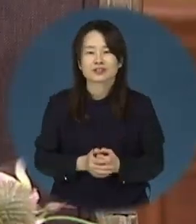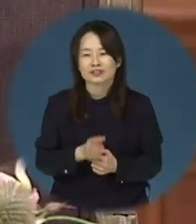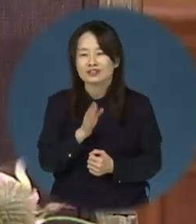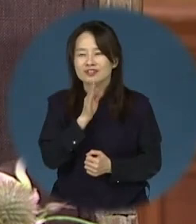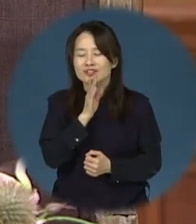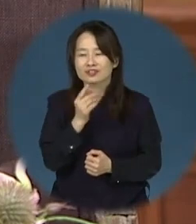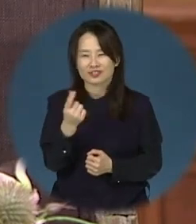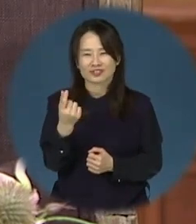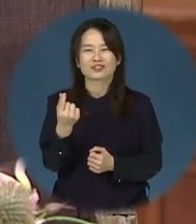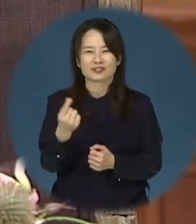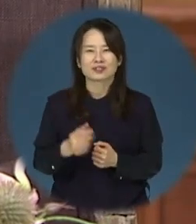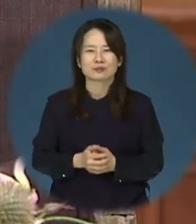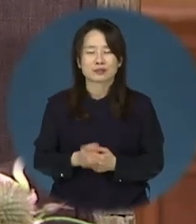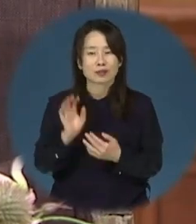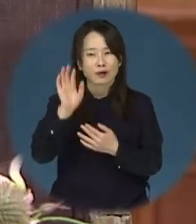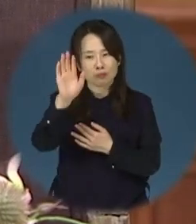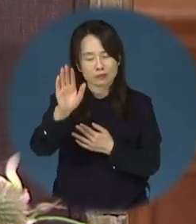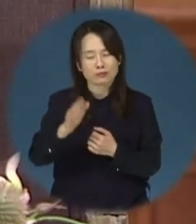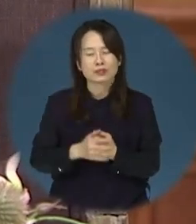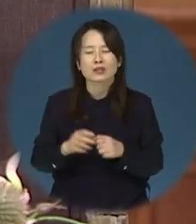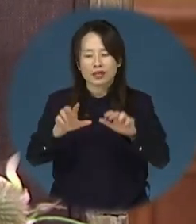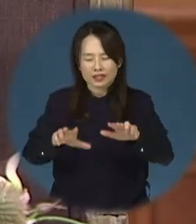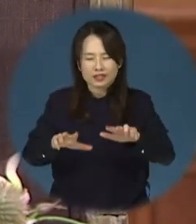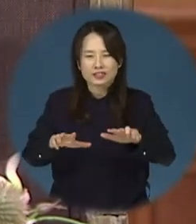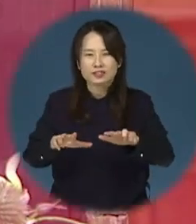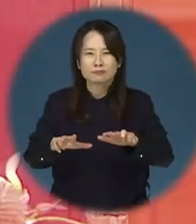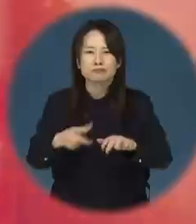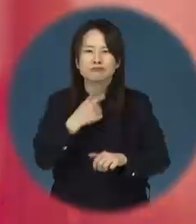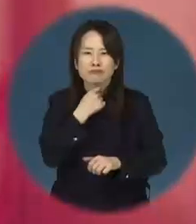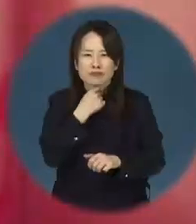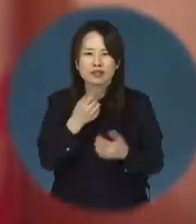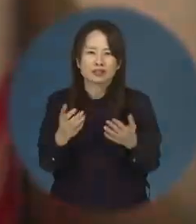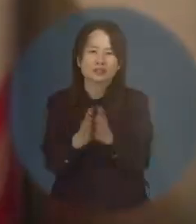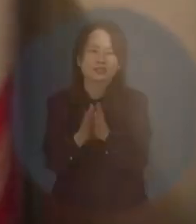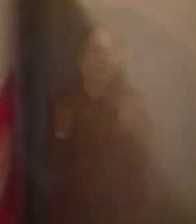정하진 않고 지금 당장 그냥 하고 싶은 일을 하는 것 같아요.